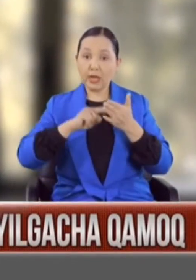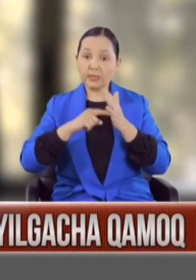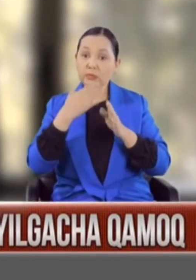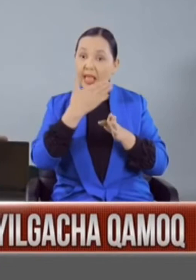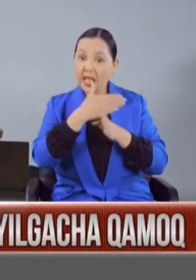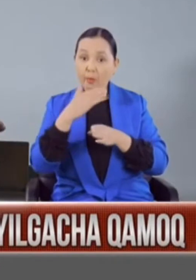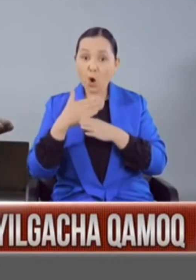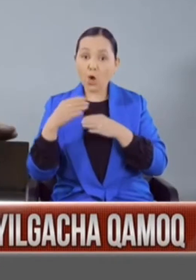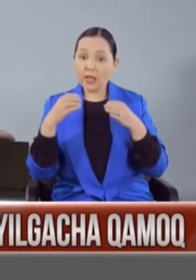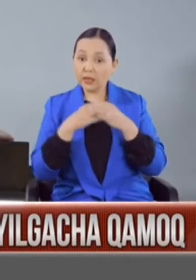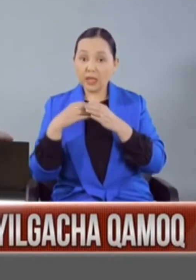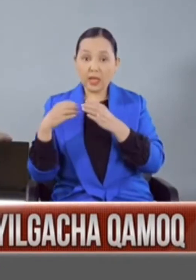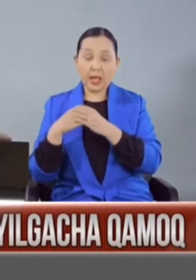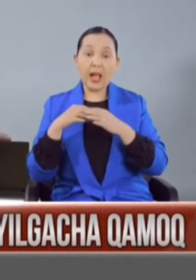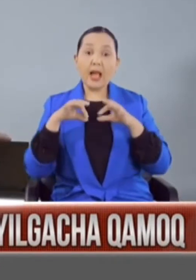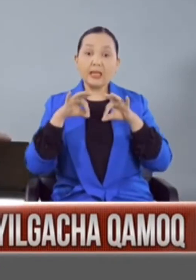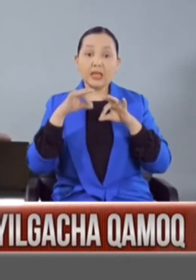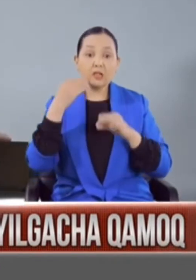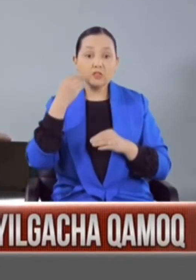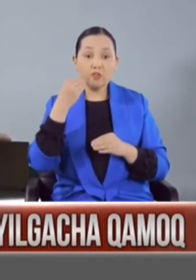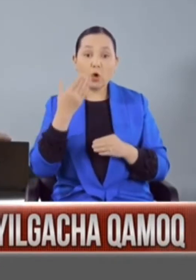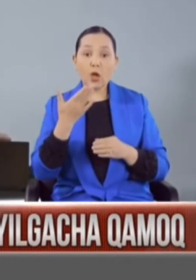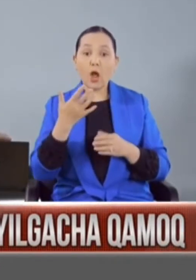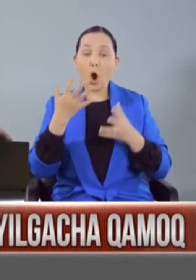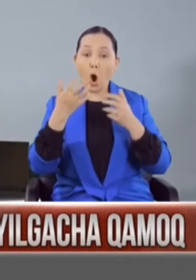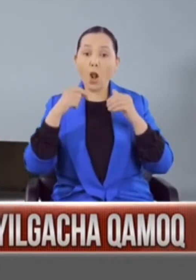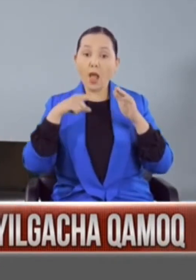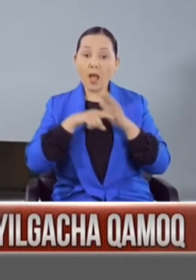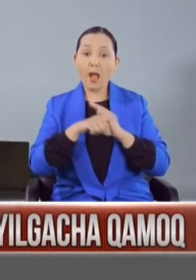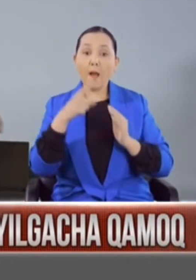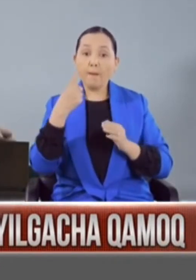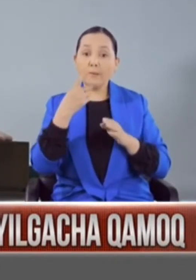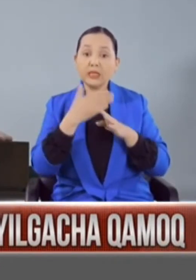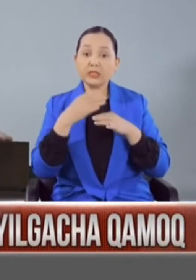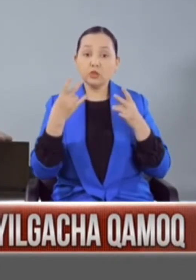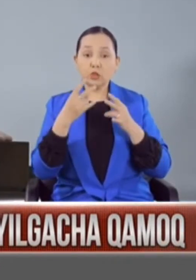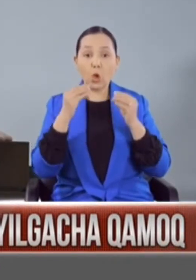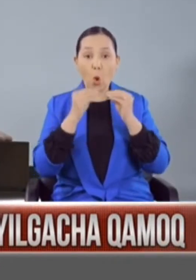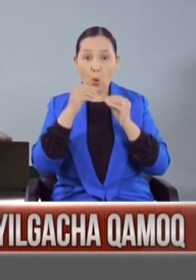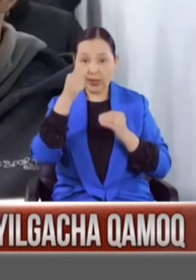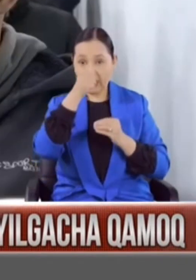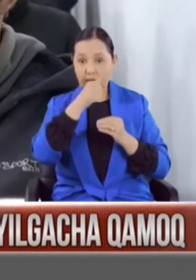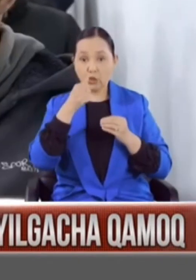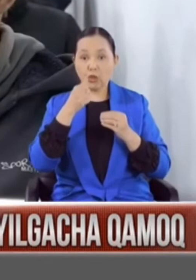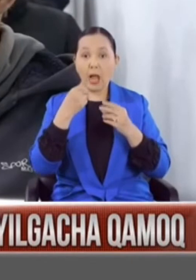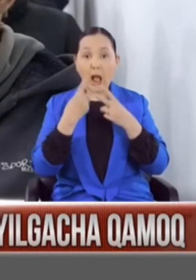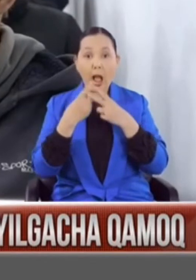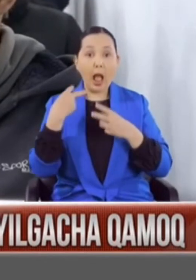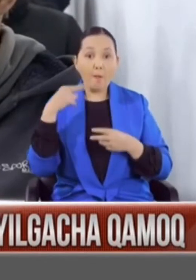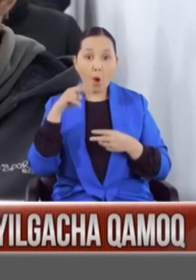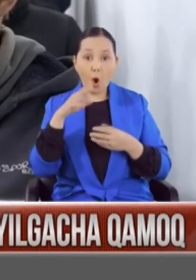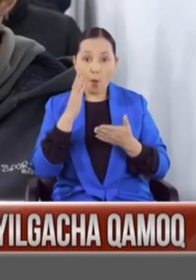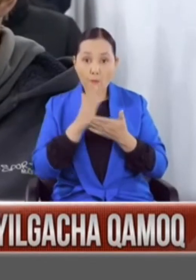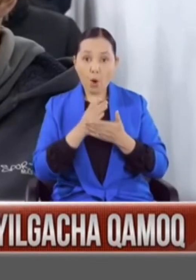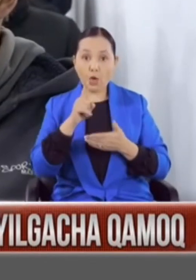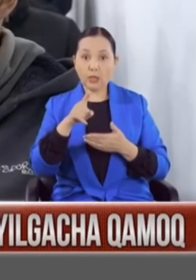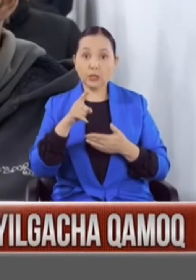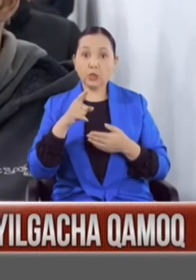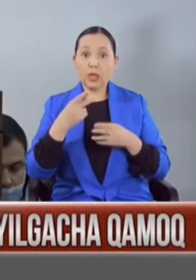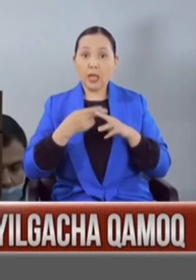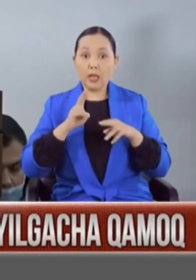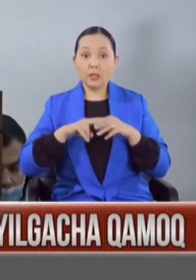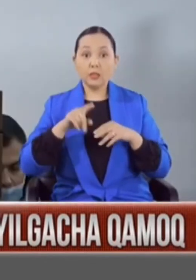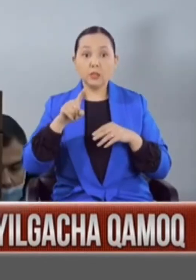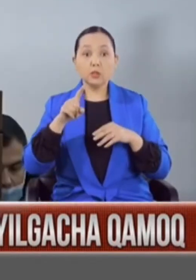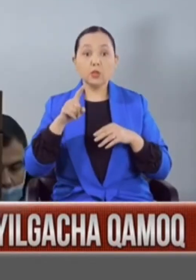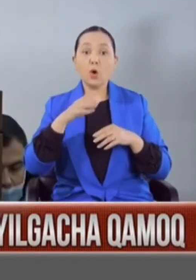modda. Transport vositasini olib qochish bu birinchi qismi uchun 10 yilgacha qamoq bor. Çünkü sizlarga ko'plaringizda qo'llaringizda